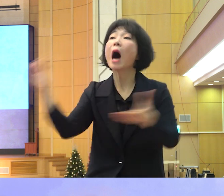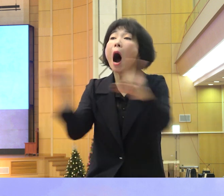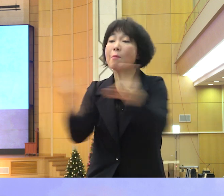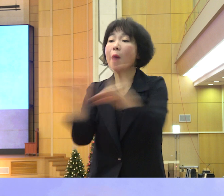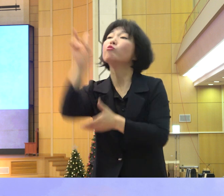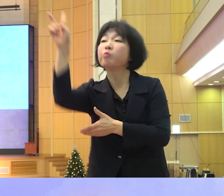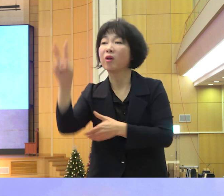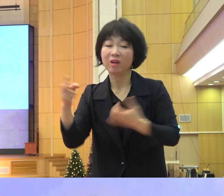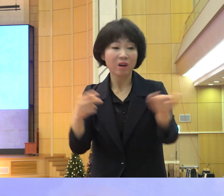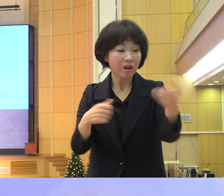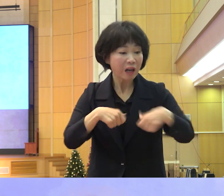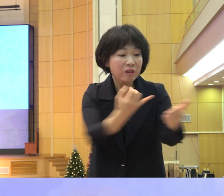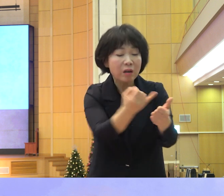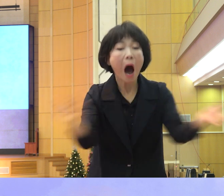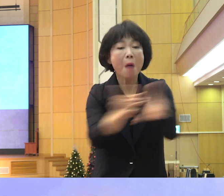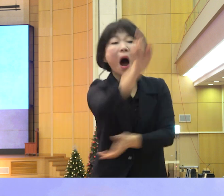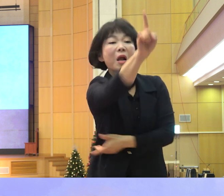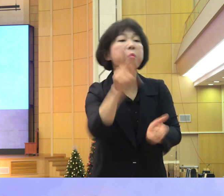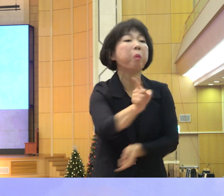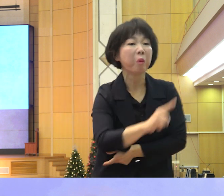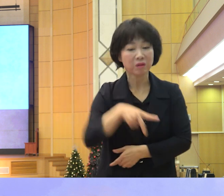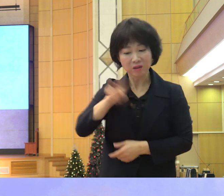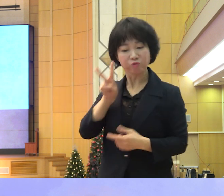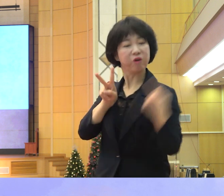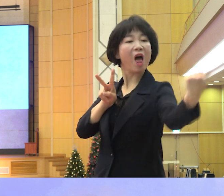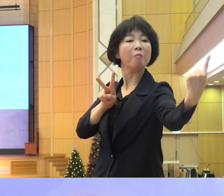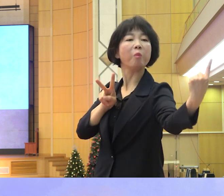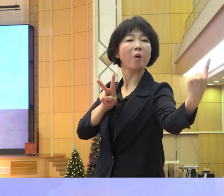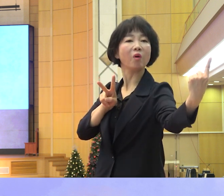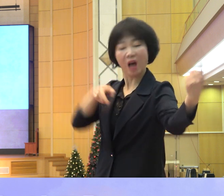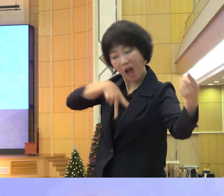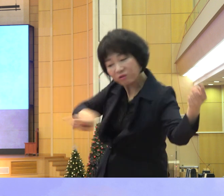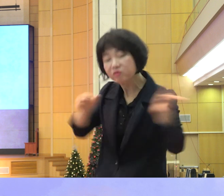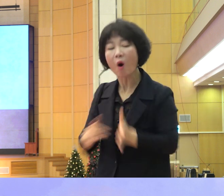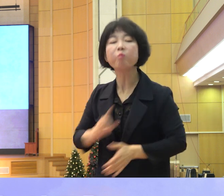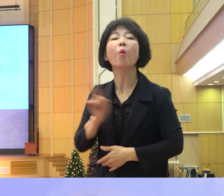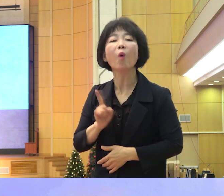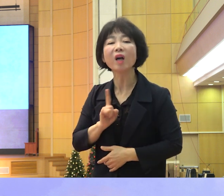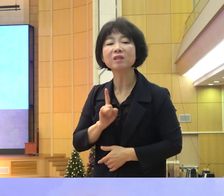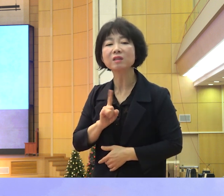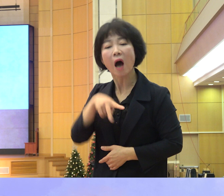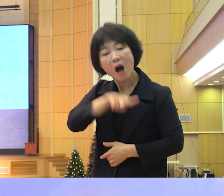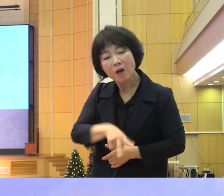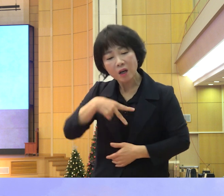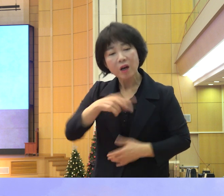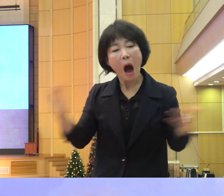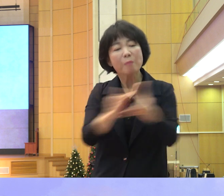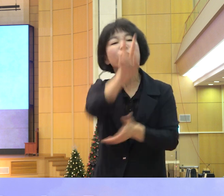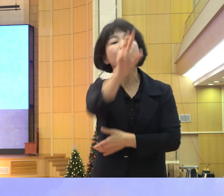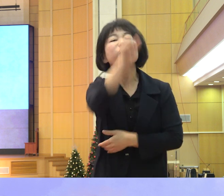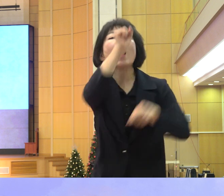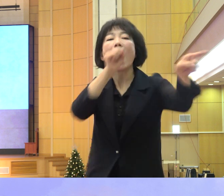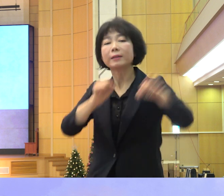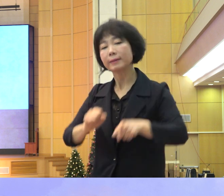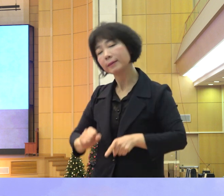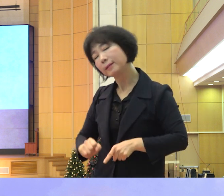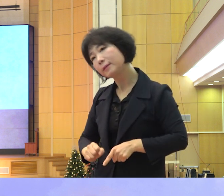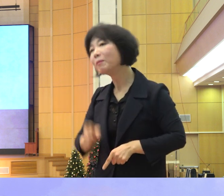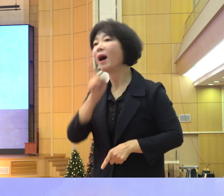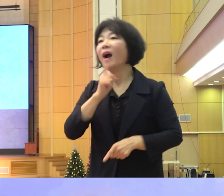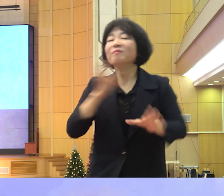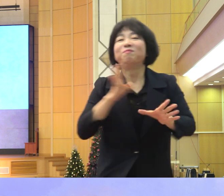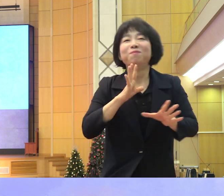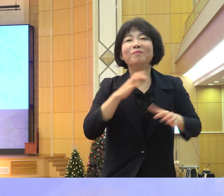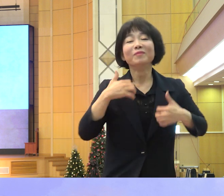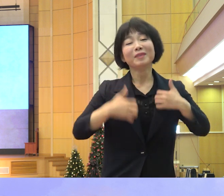우리 며느리는 한 번 했잖아요. 그랬다는 참 기적 같은 얘기면서도 재미있는